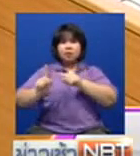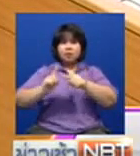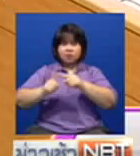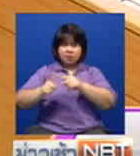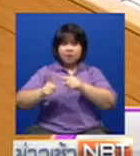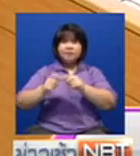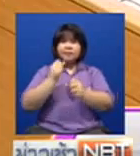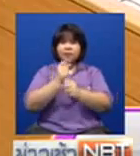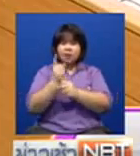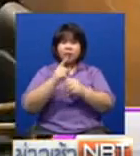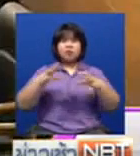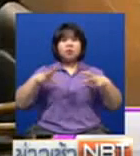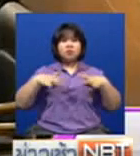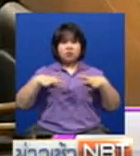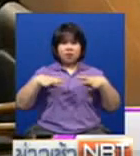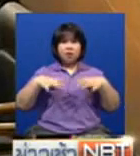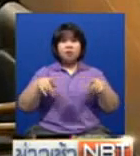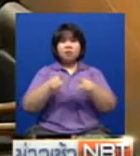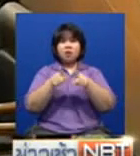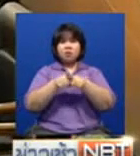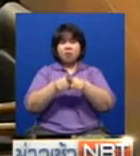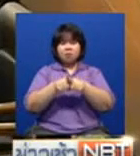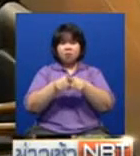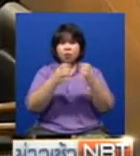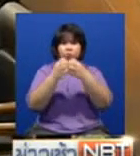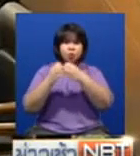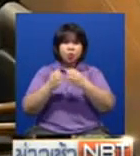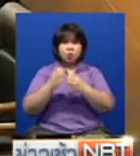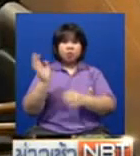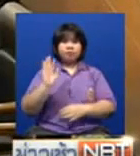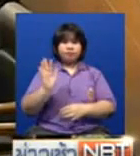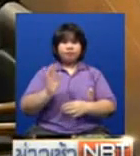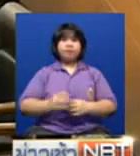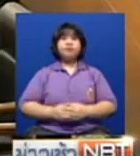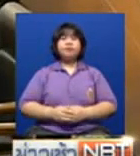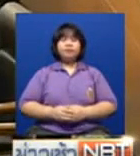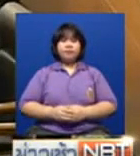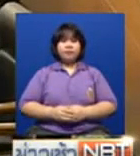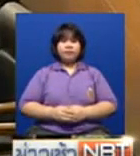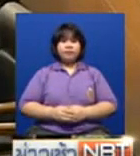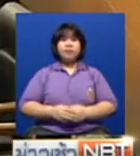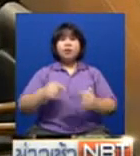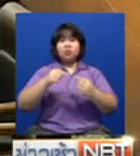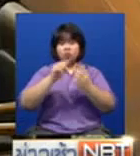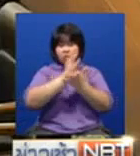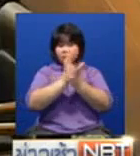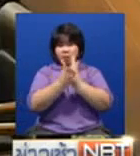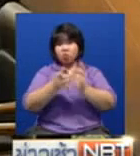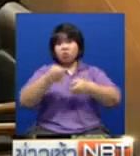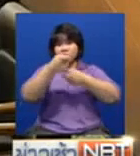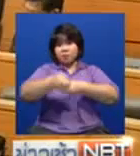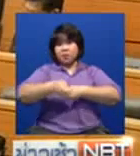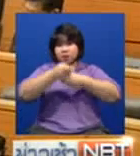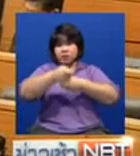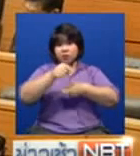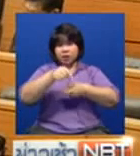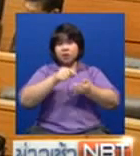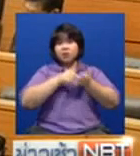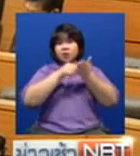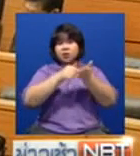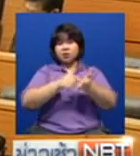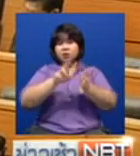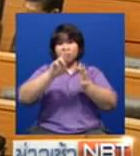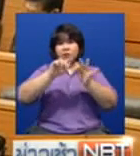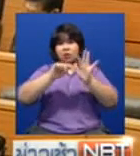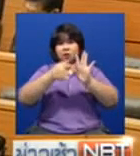ให้มความเป็น อious ละ ประสาจากการแซกแสงขณะที่การปัติรูพาการเกศต ขาเสนอให้ร่